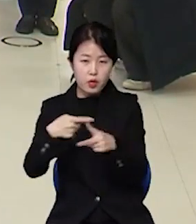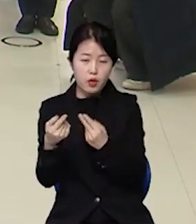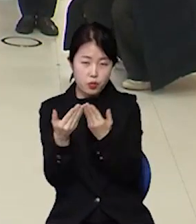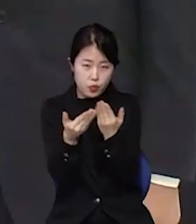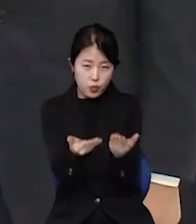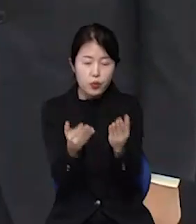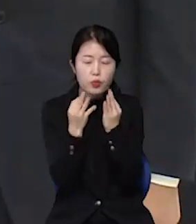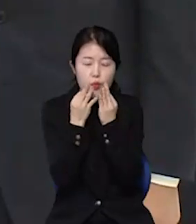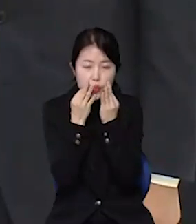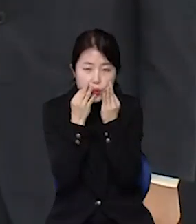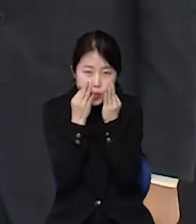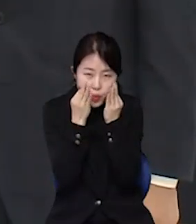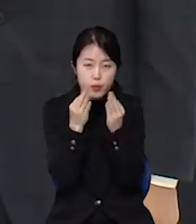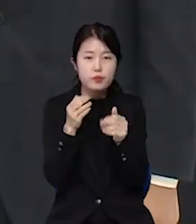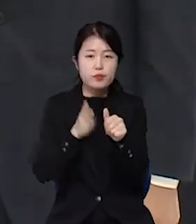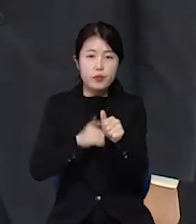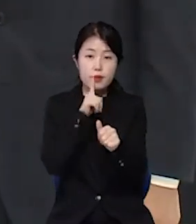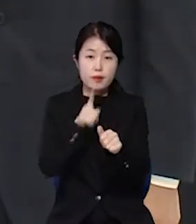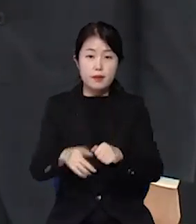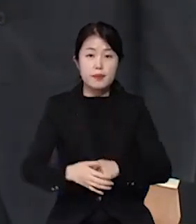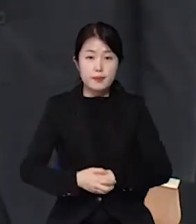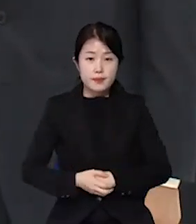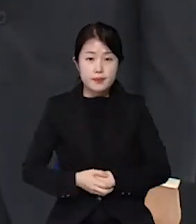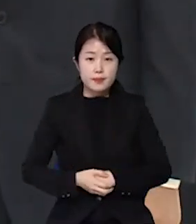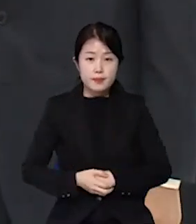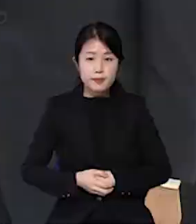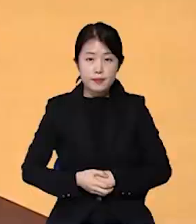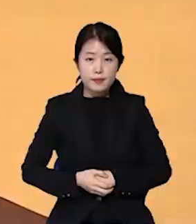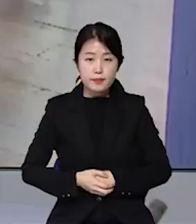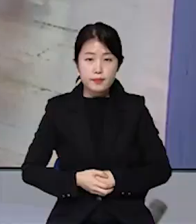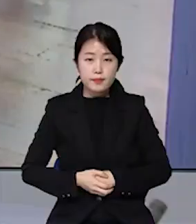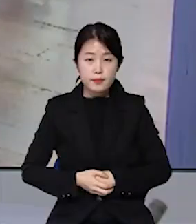수고도 마다하지 말아달라고 당부했습니다.